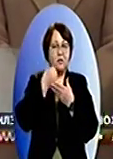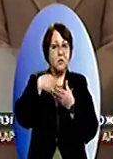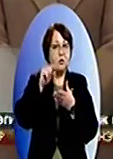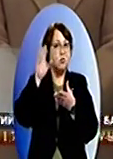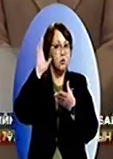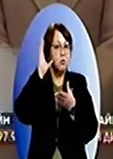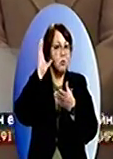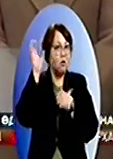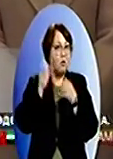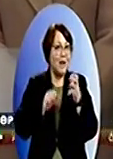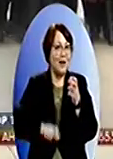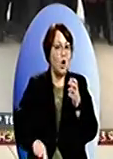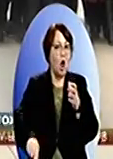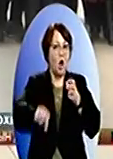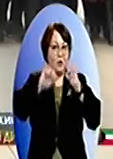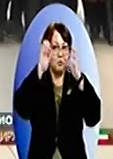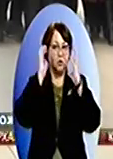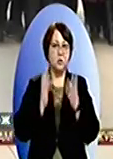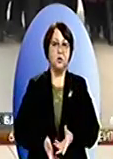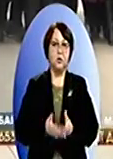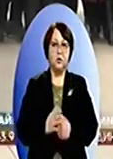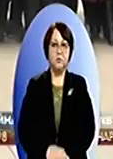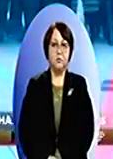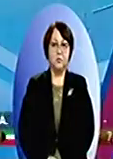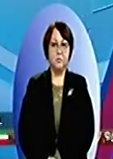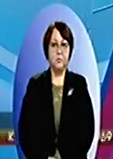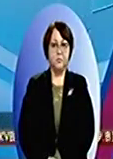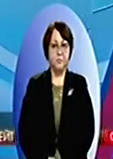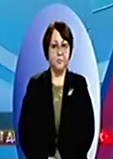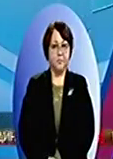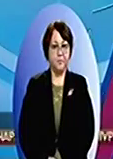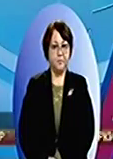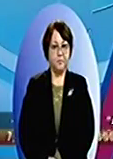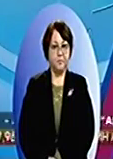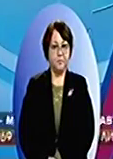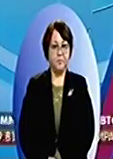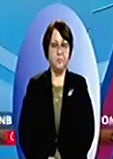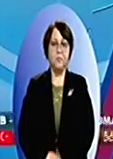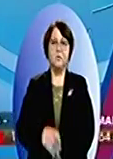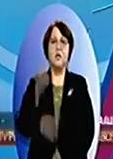зарим асуудлыг газар дээр нь шийдэх юм байна.